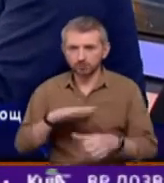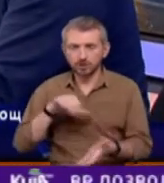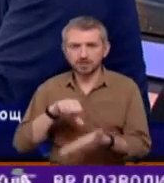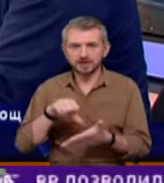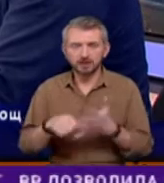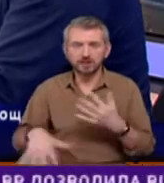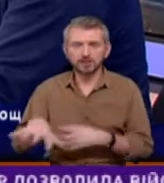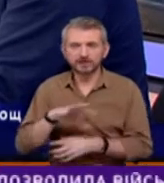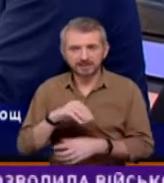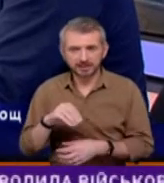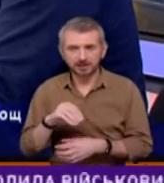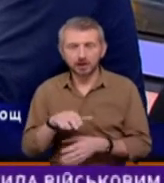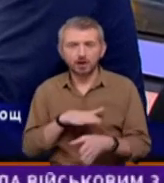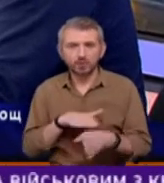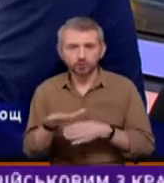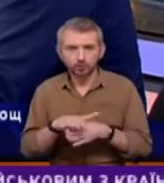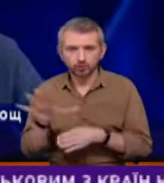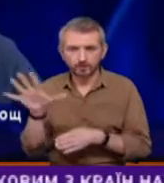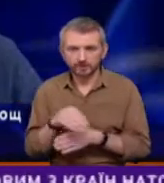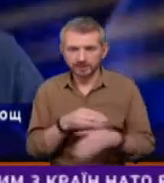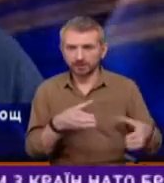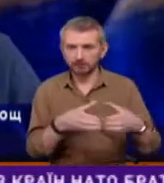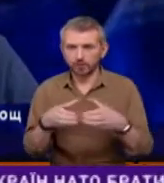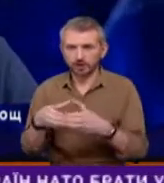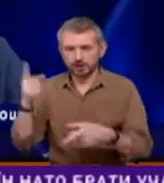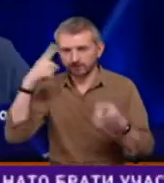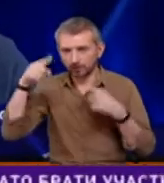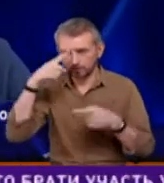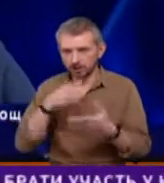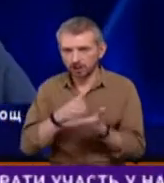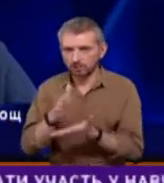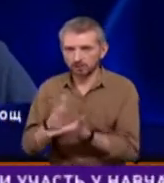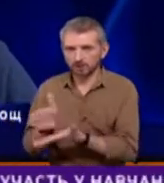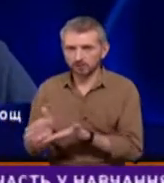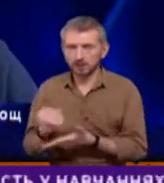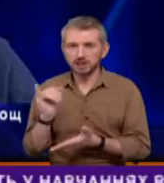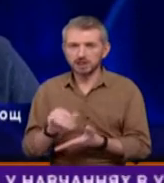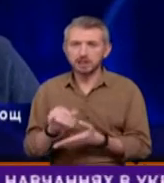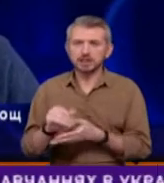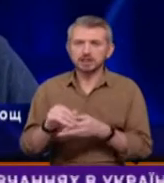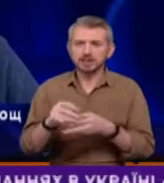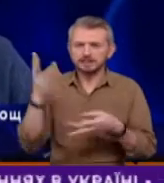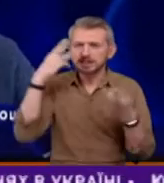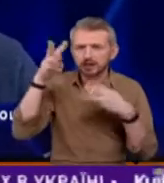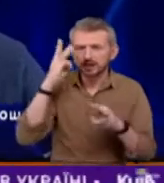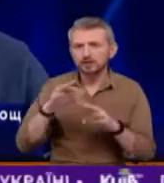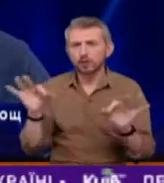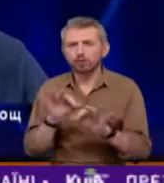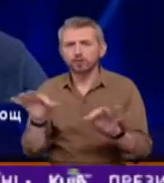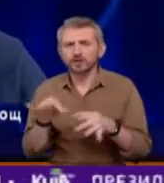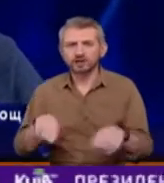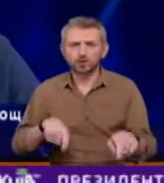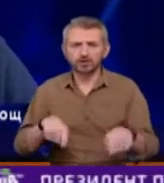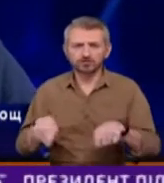представлені всі, абсолютно всі слої творчих напрямків. І стилісти, і композитори, і діджеї,